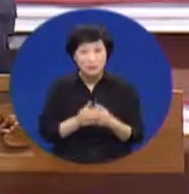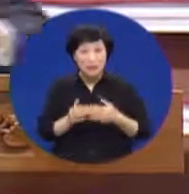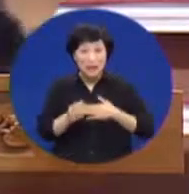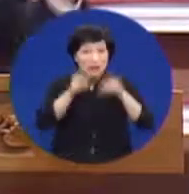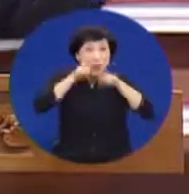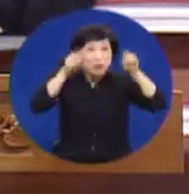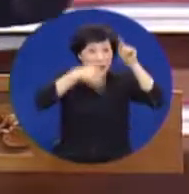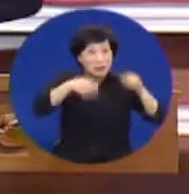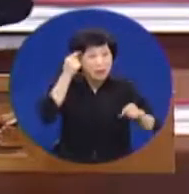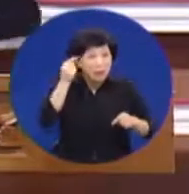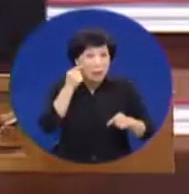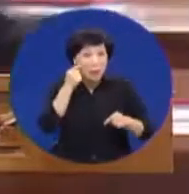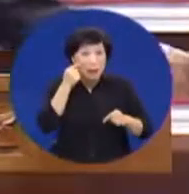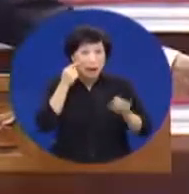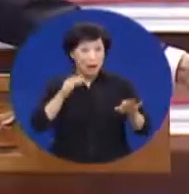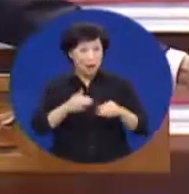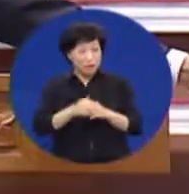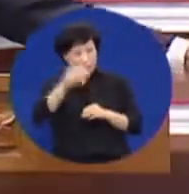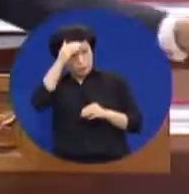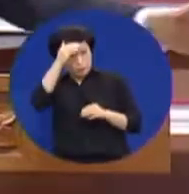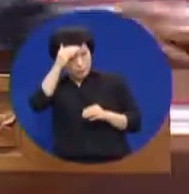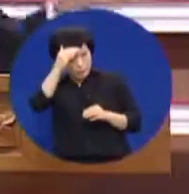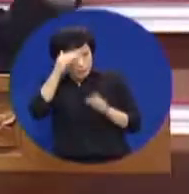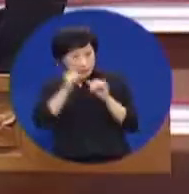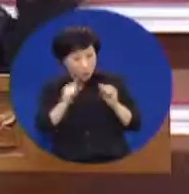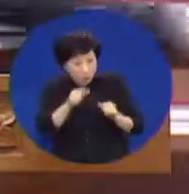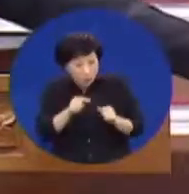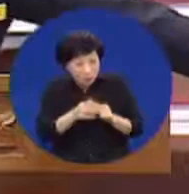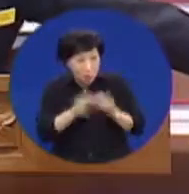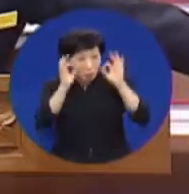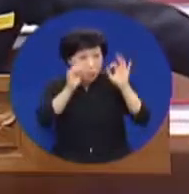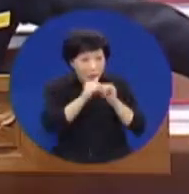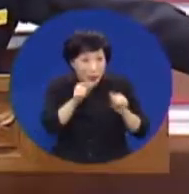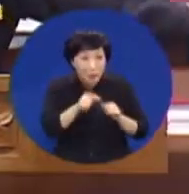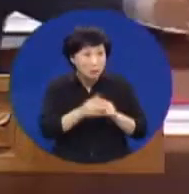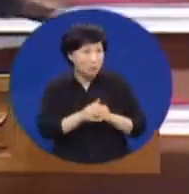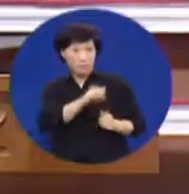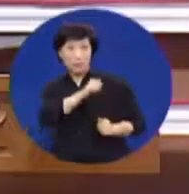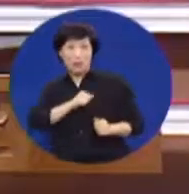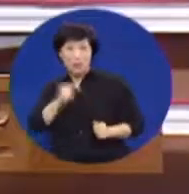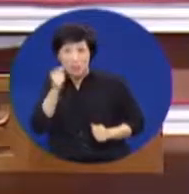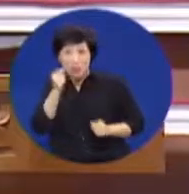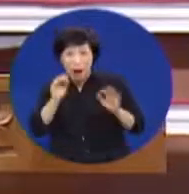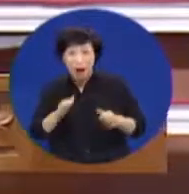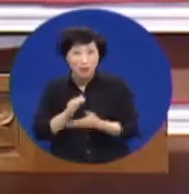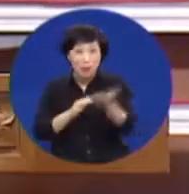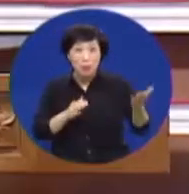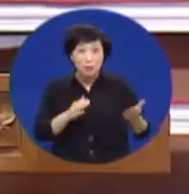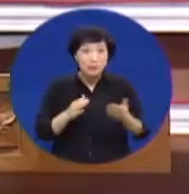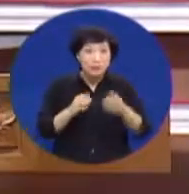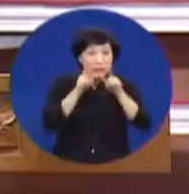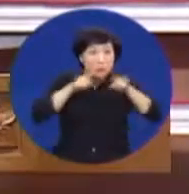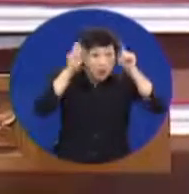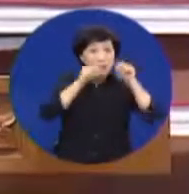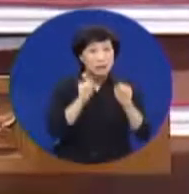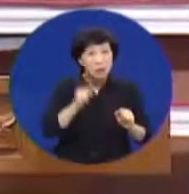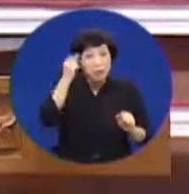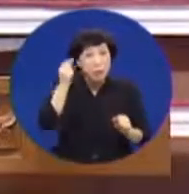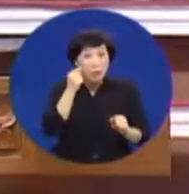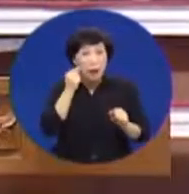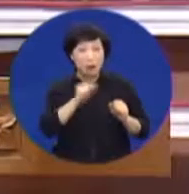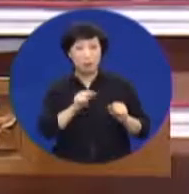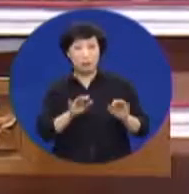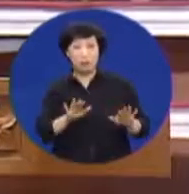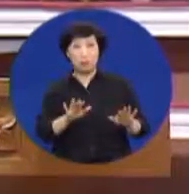봐. 구경하는 사람 자체가 지옥인데, 보는 사람 자체도 못 견디는데, 당사자는 어떻게 또. 근데